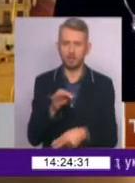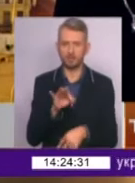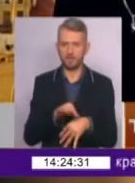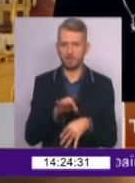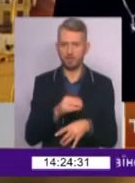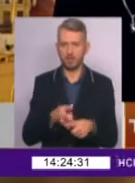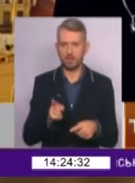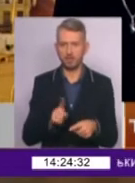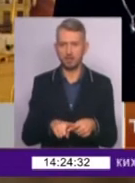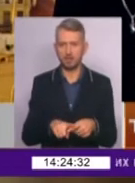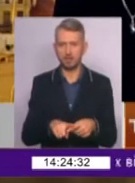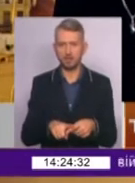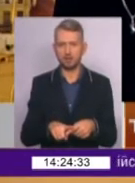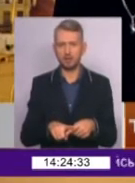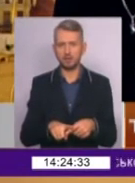Это же.